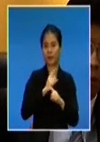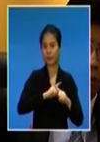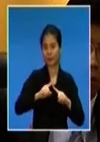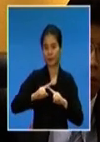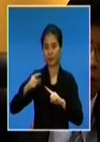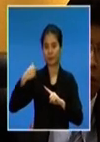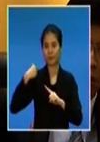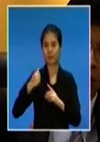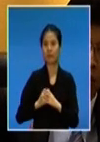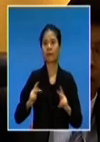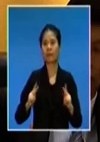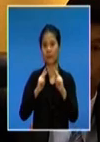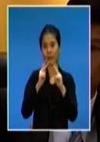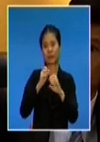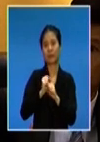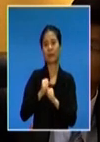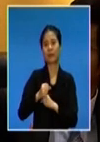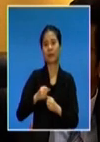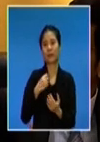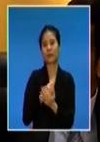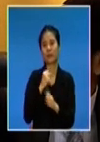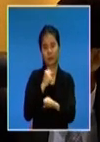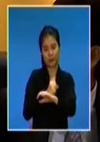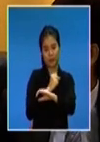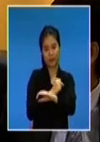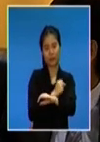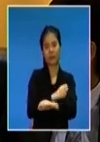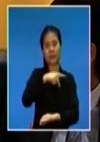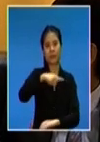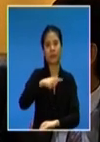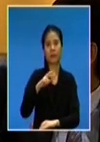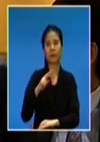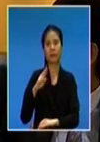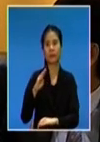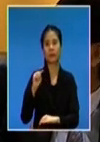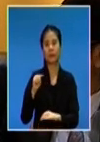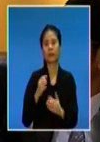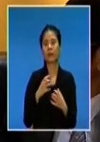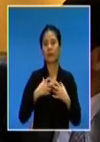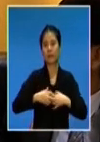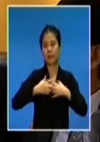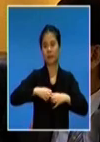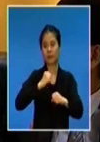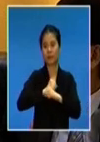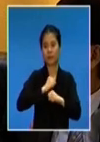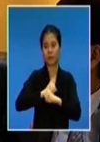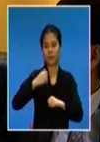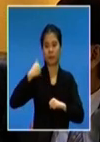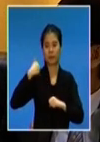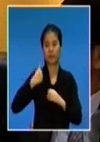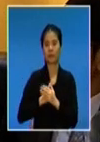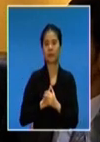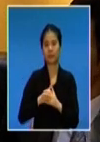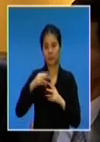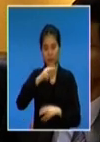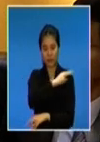ขนาดนี้เนี่ยกระทรวงแรงงานเนี่ยมีพรบบังคับให้มีหน่วยจปขึ้นในโรงงานอยู่แล้วนะครับเรื่องนี้เนี่ยหมอแท้จ